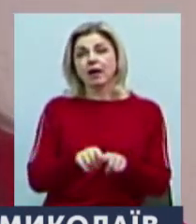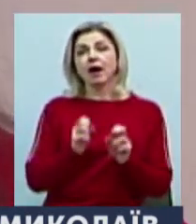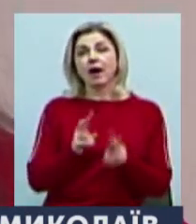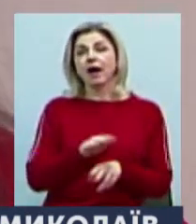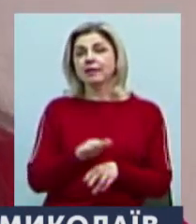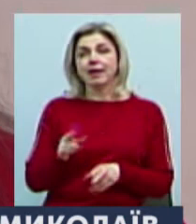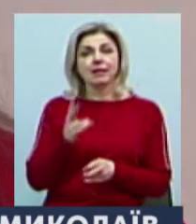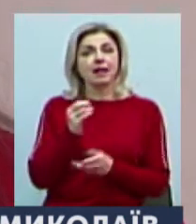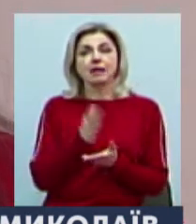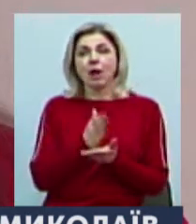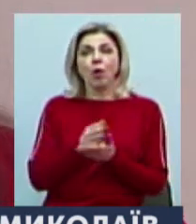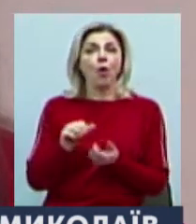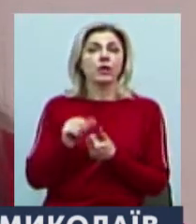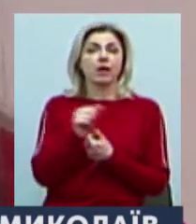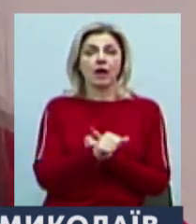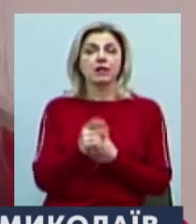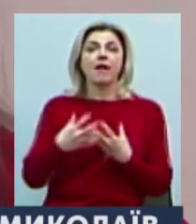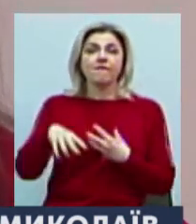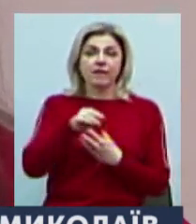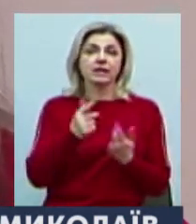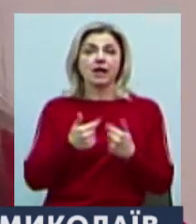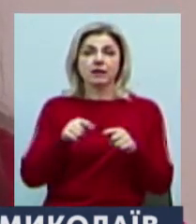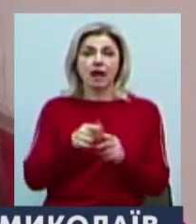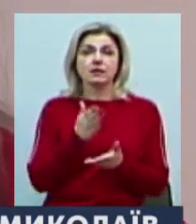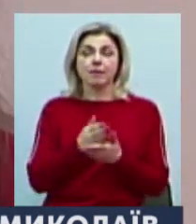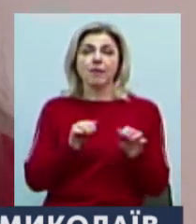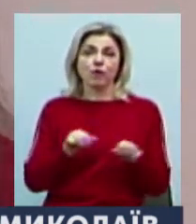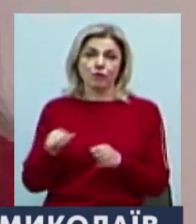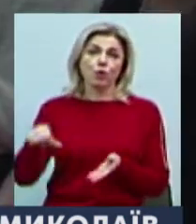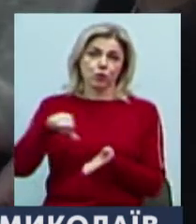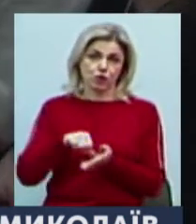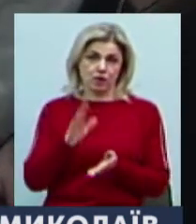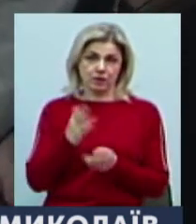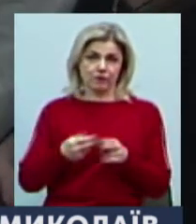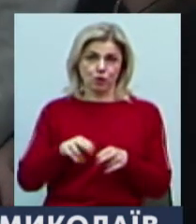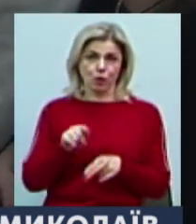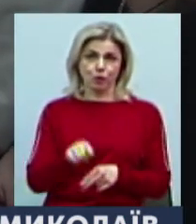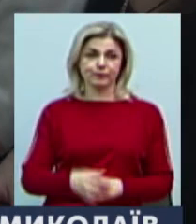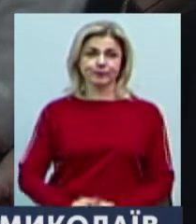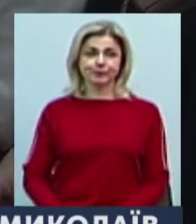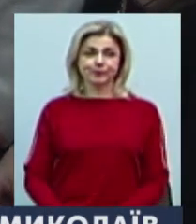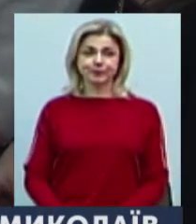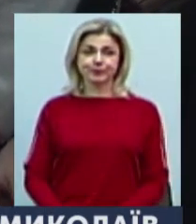Діти ж не знаходяться окремо десь, і весь клас має можливість також в цьому приймати участь.